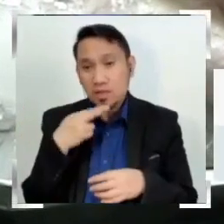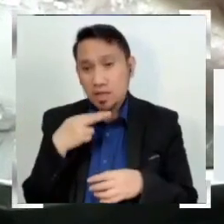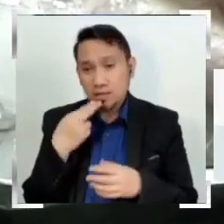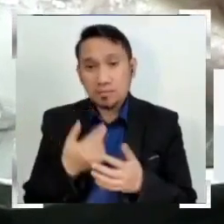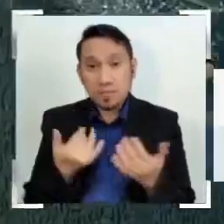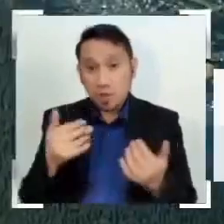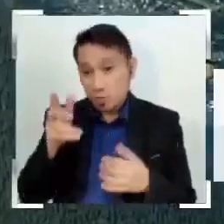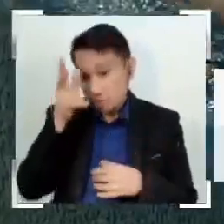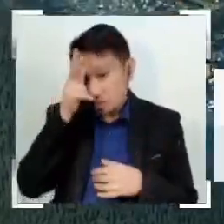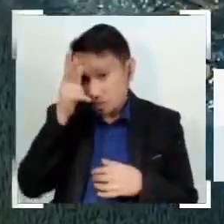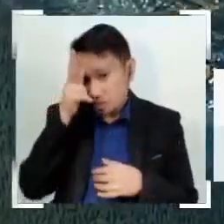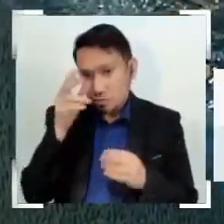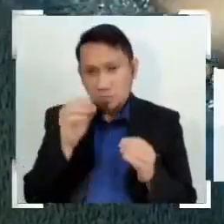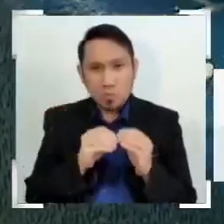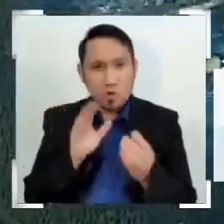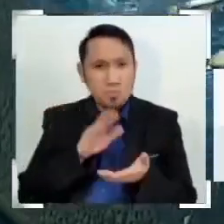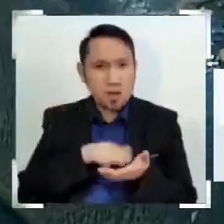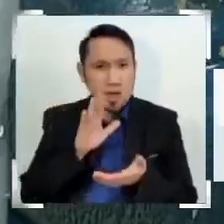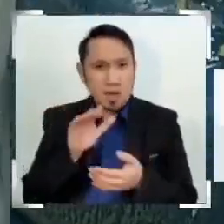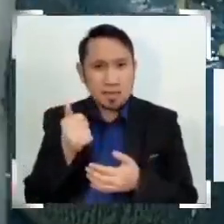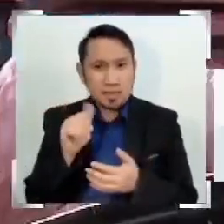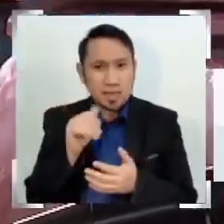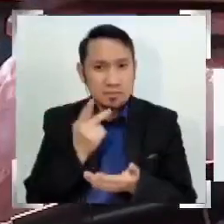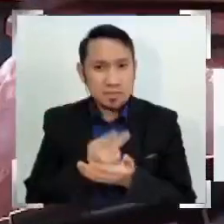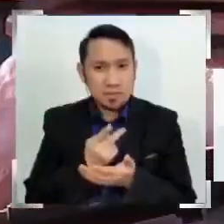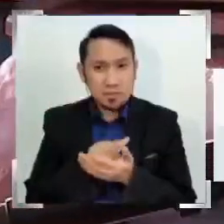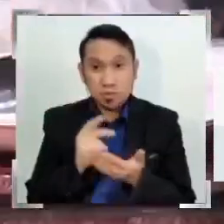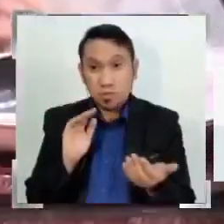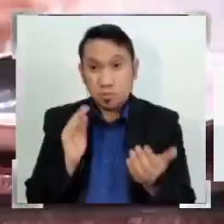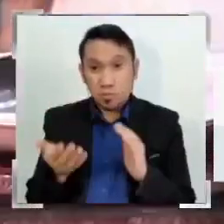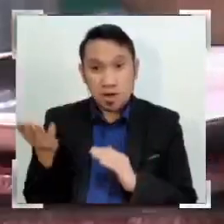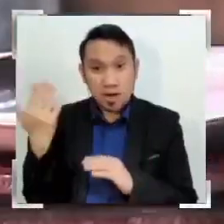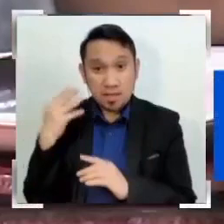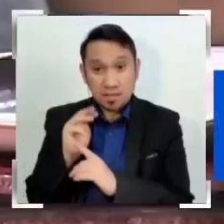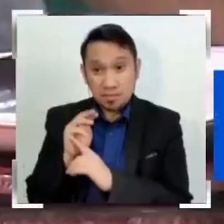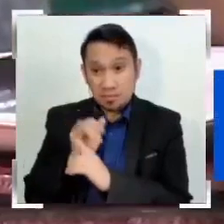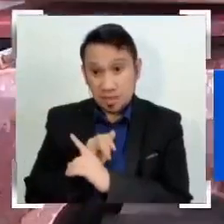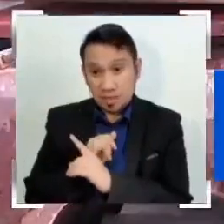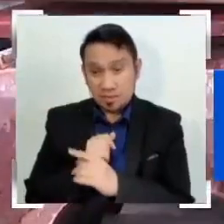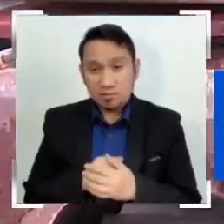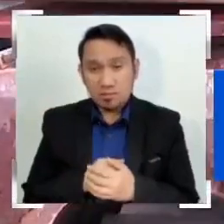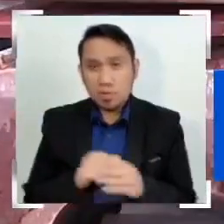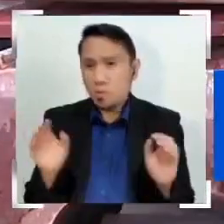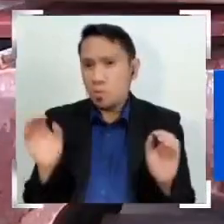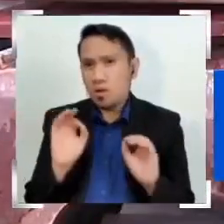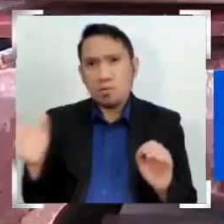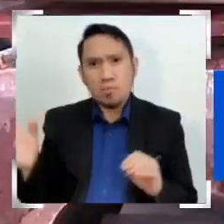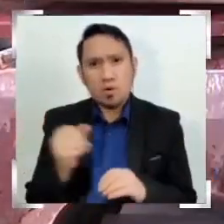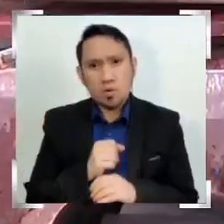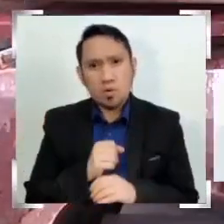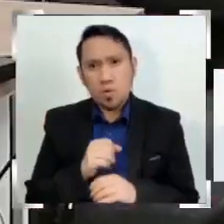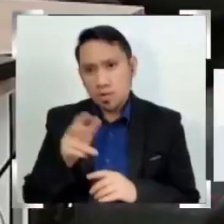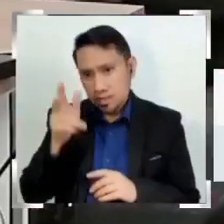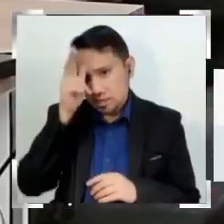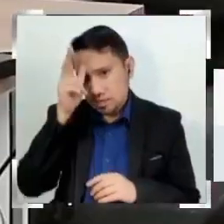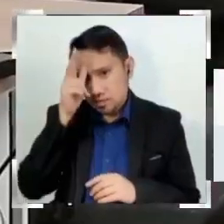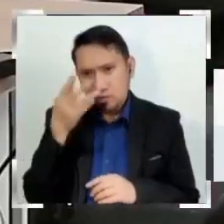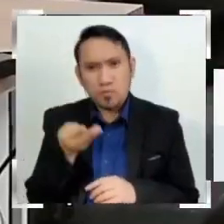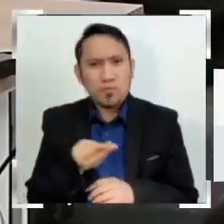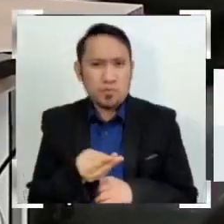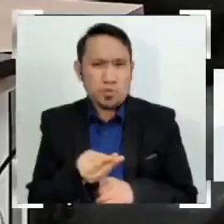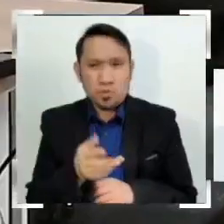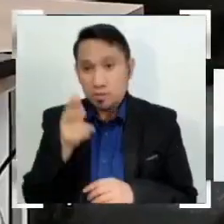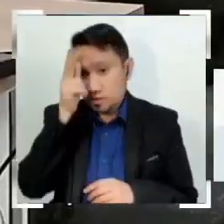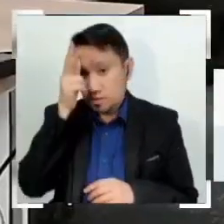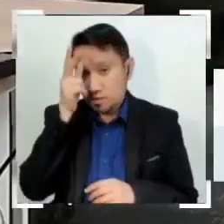ng 10 piso nitong Hunyo kumpara noong Mayo. Mataas po ang manok. Walang makuha ang manok. Mahinado ang supplier ng manok. Sabi ng